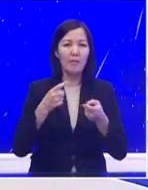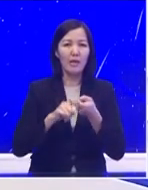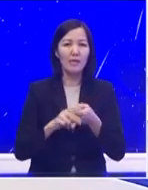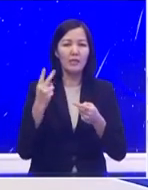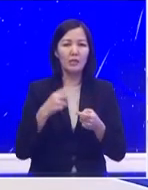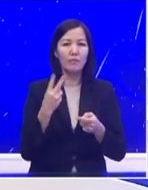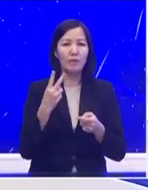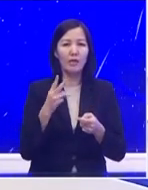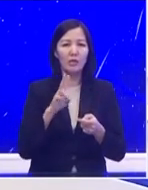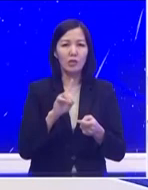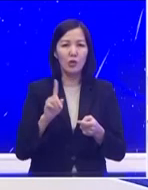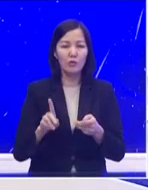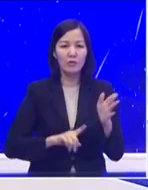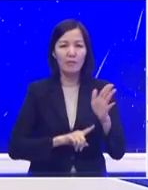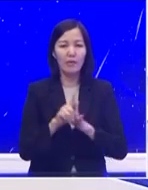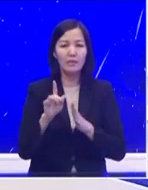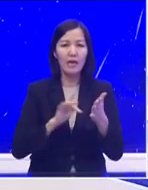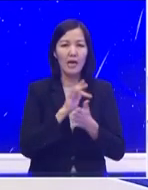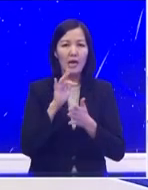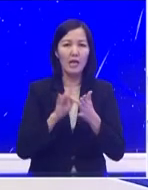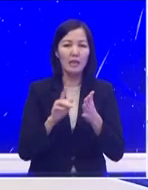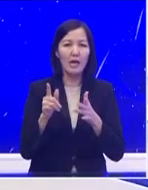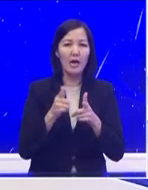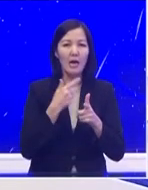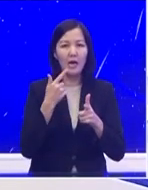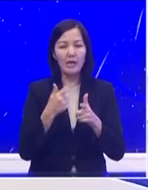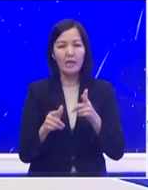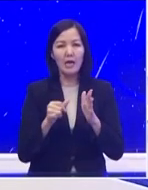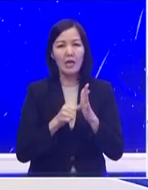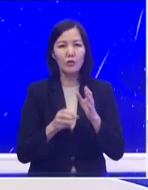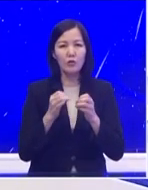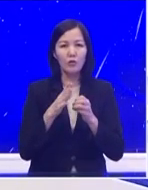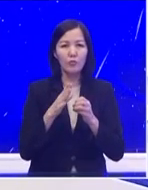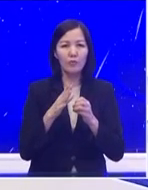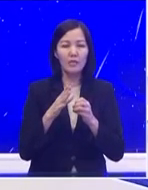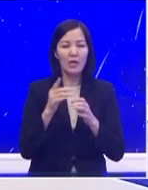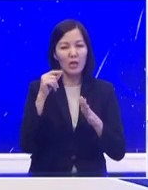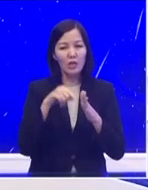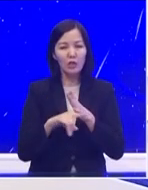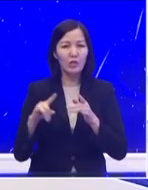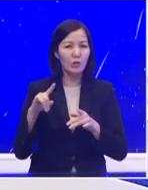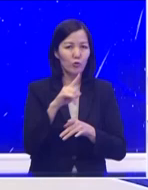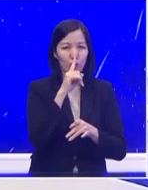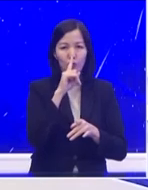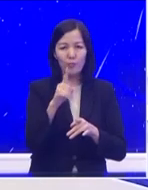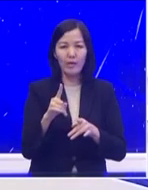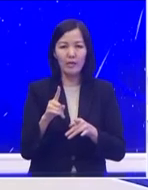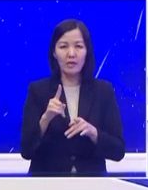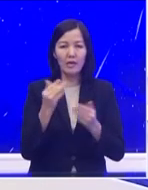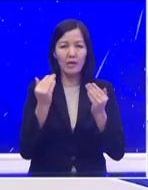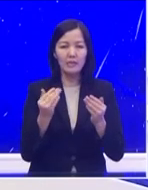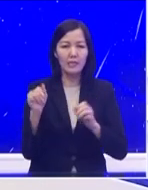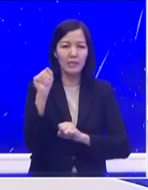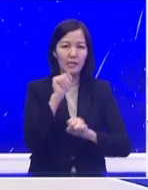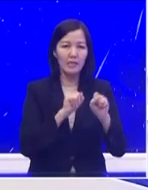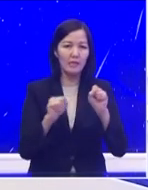наурыздан бастап қала аралық 615 рейс 34 ішкі бағыт бойынша ұшпайды. Қазір барлық әуежайларда санитарлық